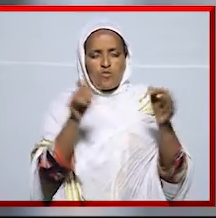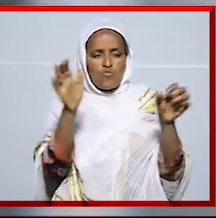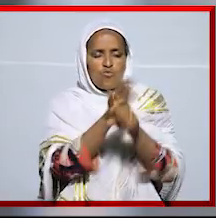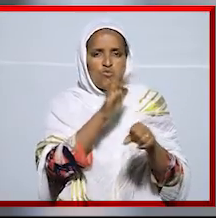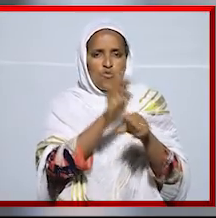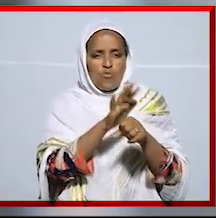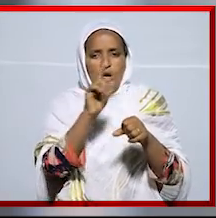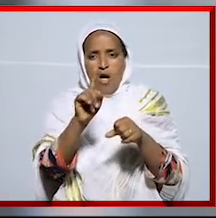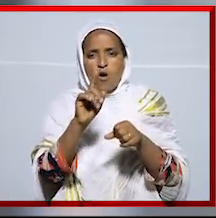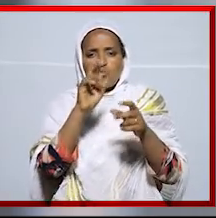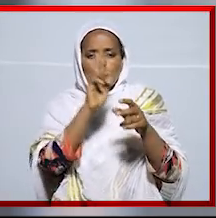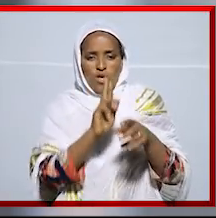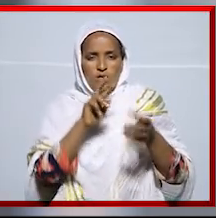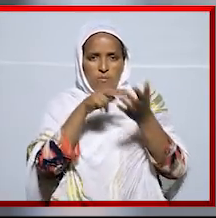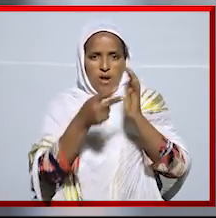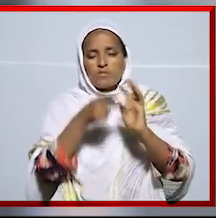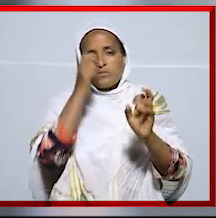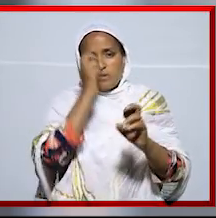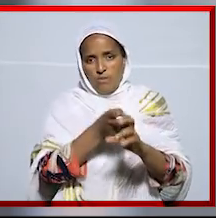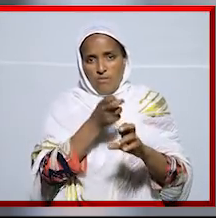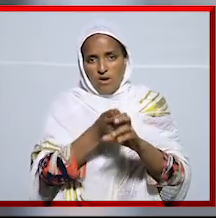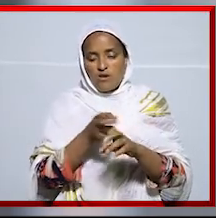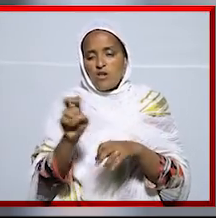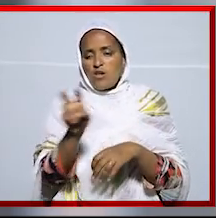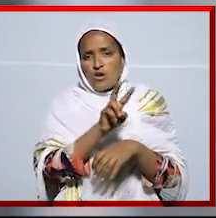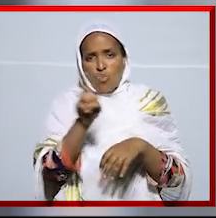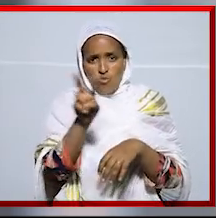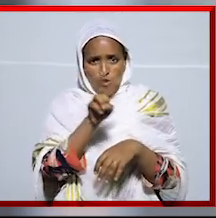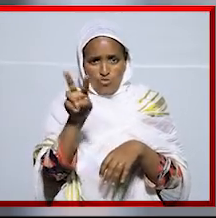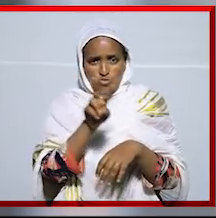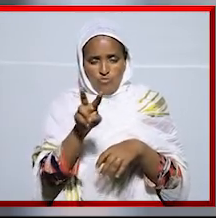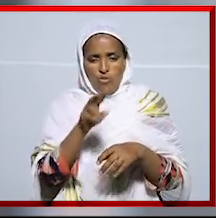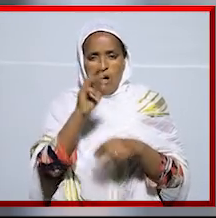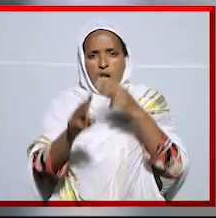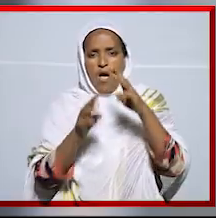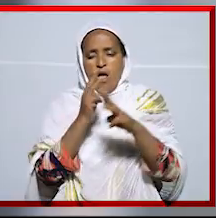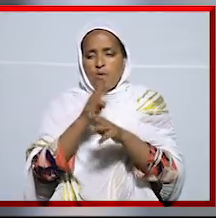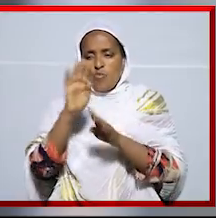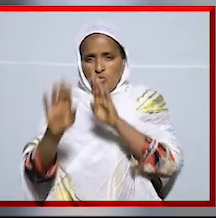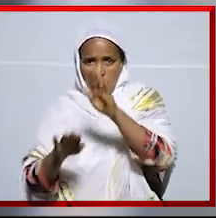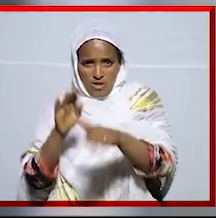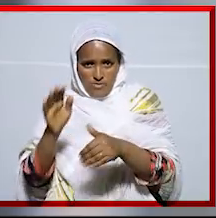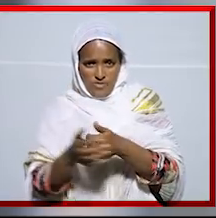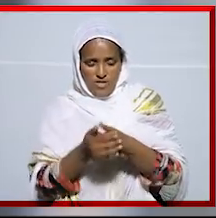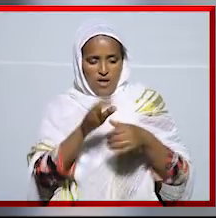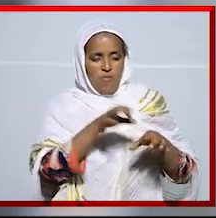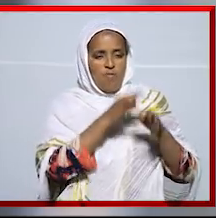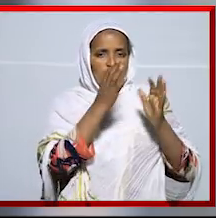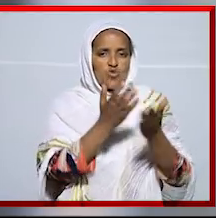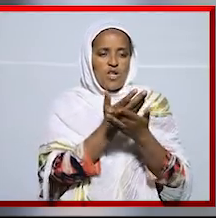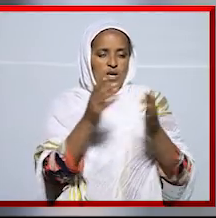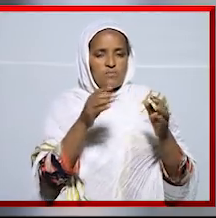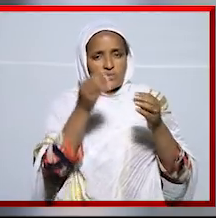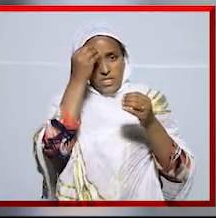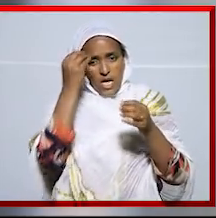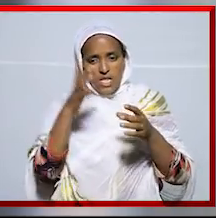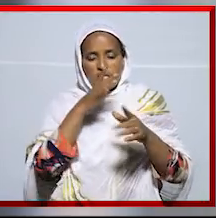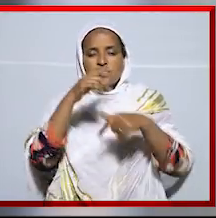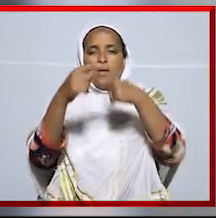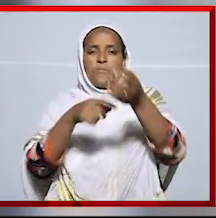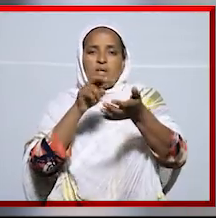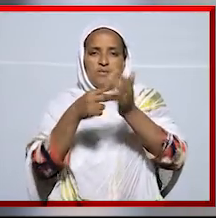አብዛኛውን ጊዜ ለምሳሌ ሴቶችን ብናይ ወጣ ያሉ ልብሶችን አጫጭር ቀሚሶችን በሚለብሱበት ጊዜ ያንን ትቶ ወደ